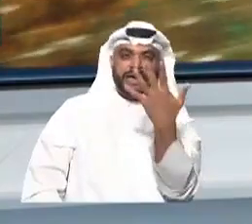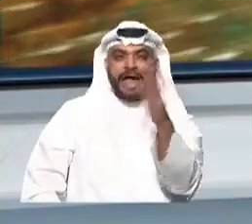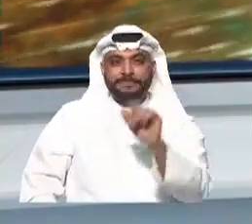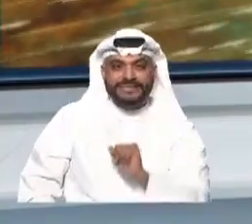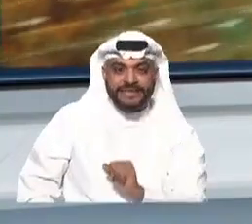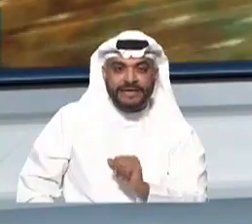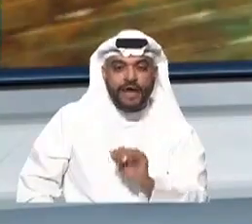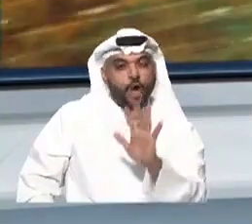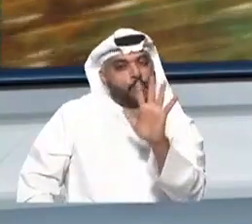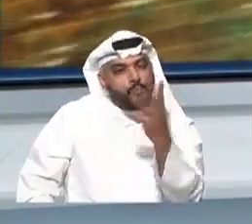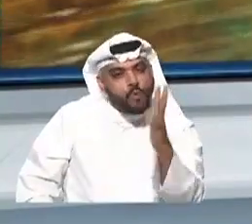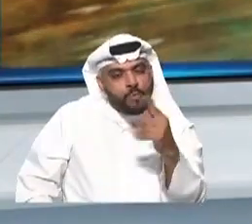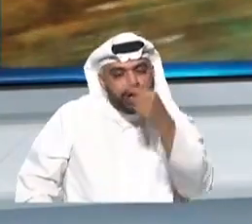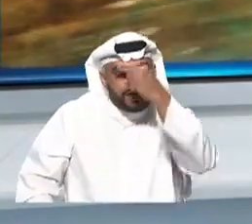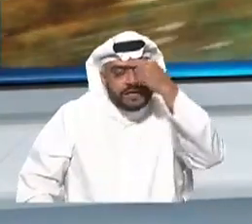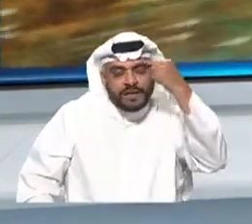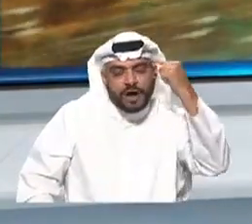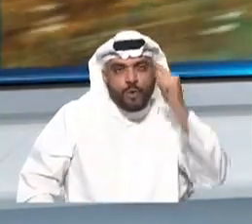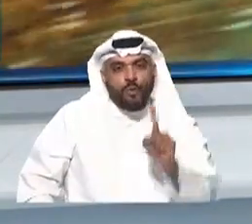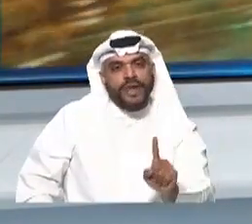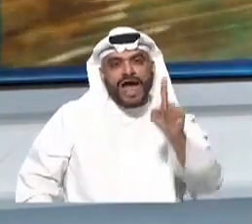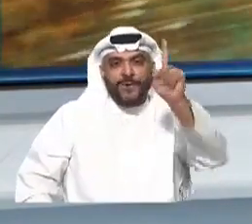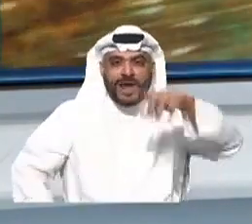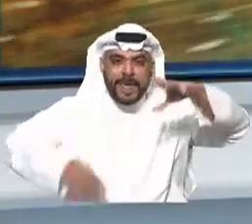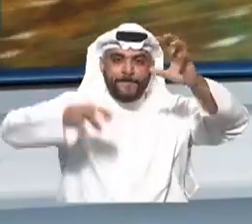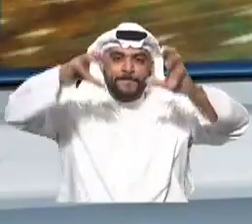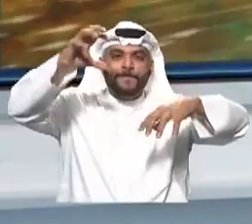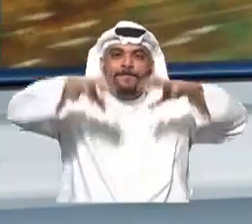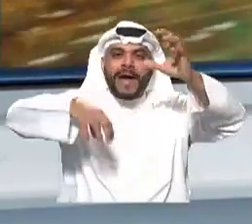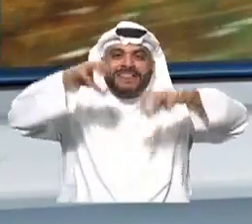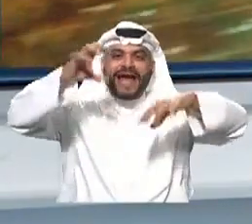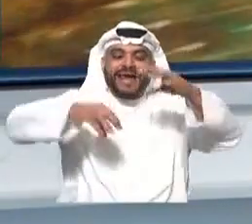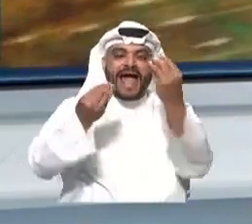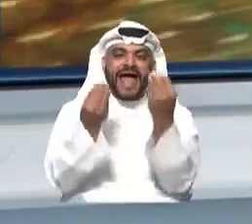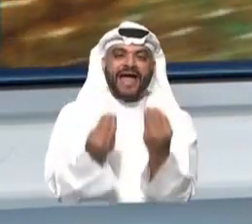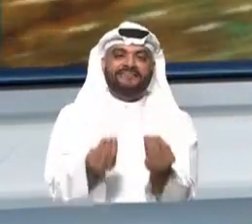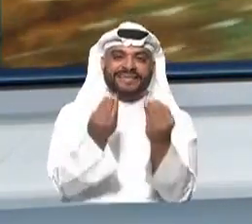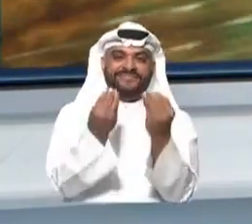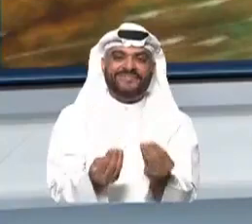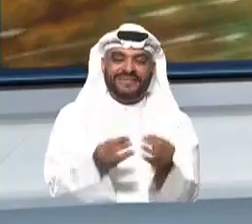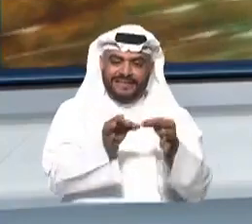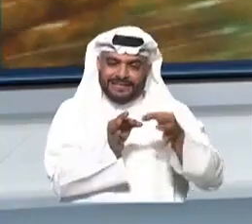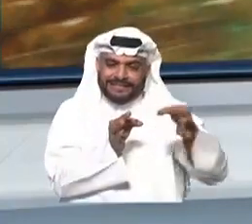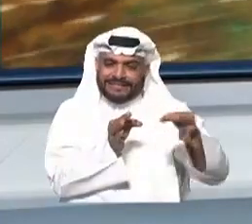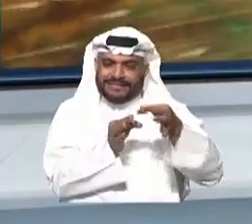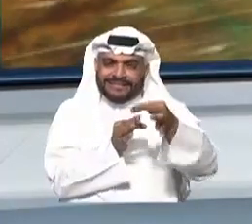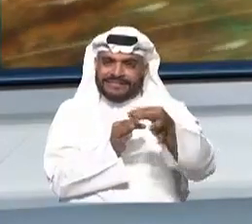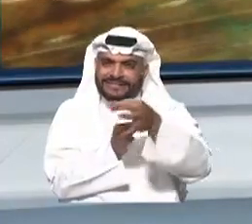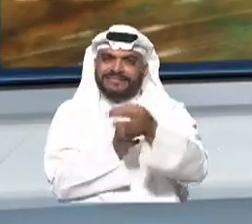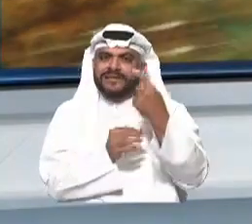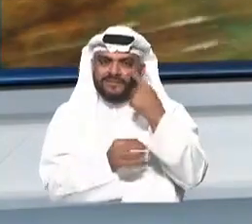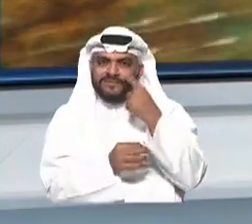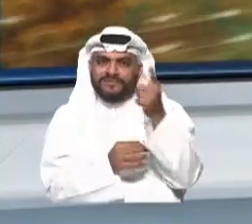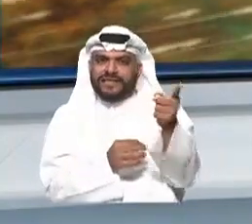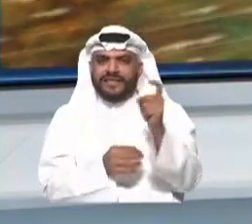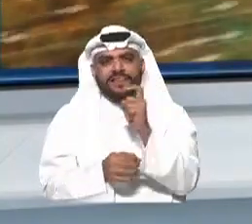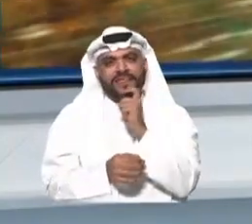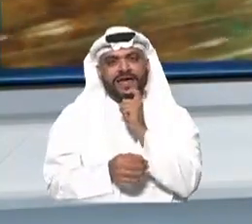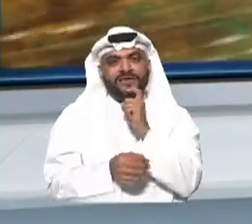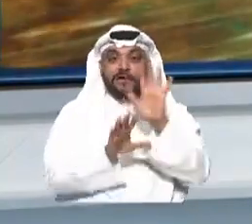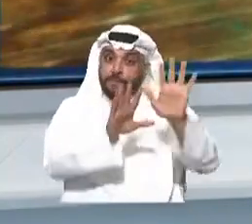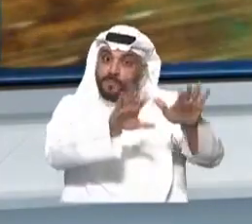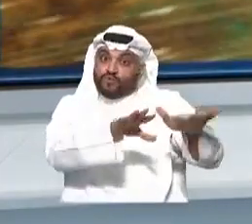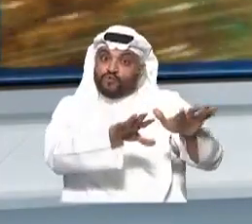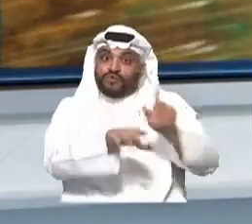وفرص ضعيفة لأمطار متفرقة على بعض المناطق قد تكون رعدية. فرص الأمطار ضعيفة ولكنها